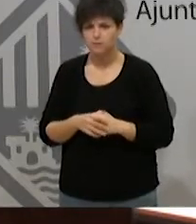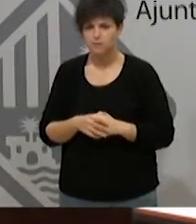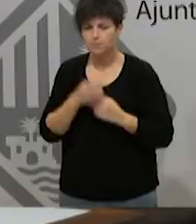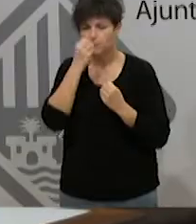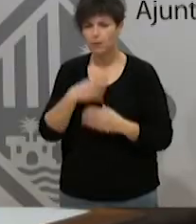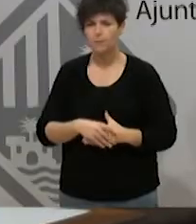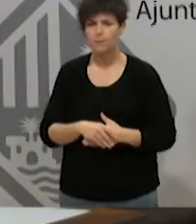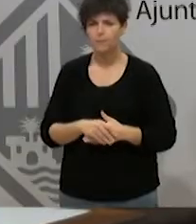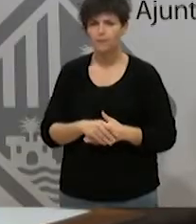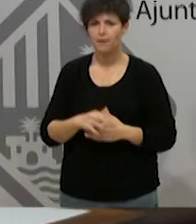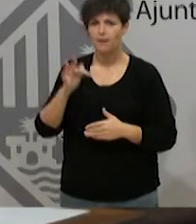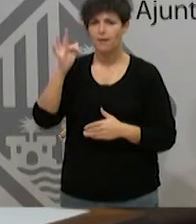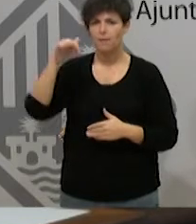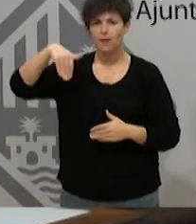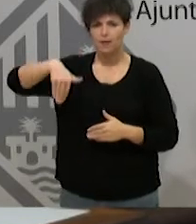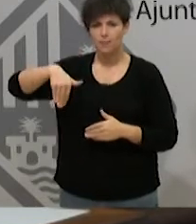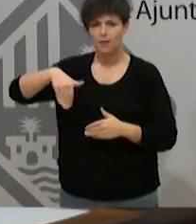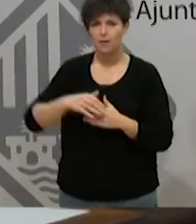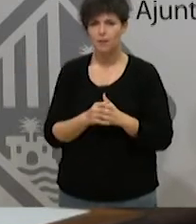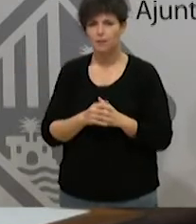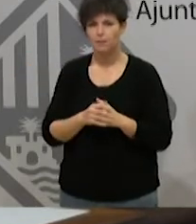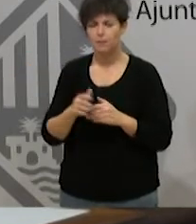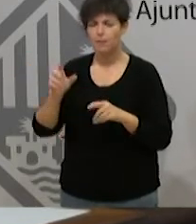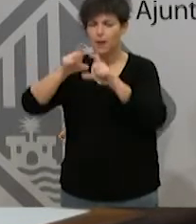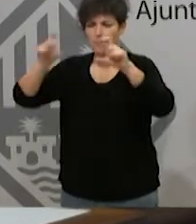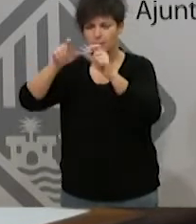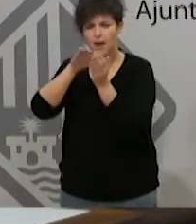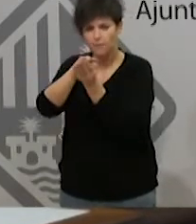Molt bé, FM, la funerària.